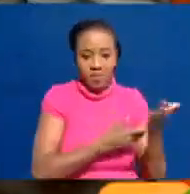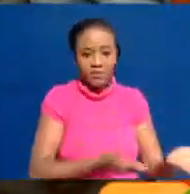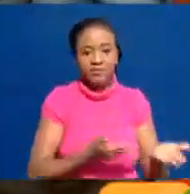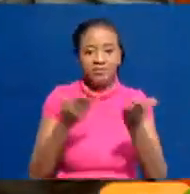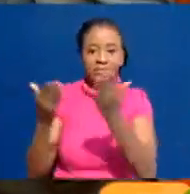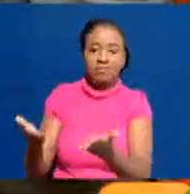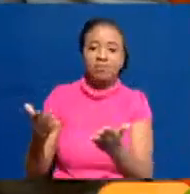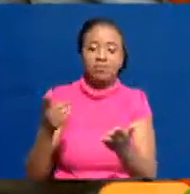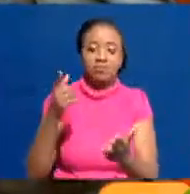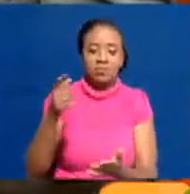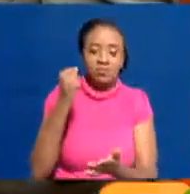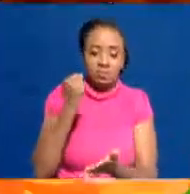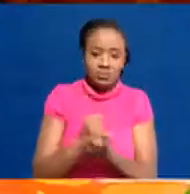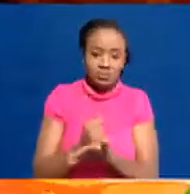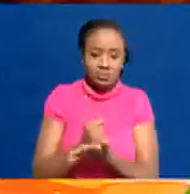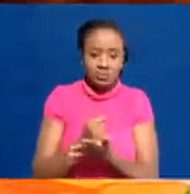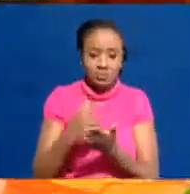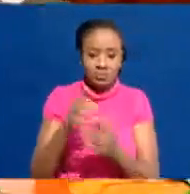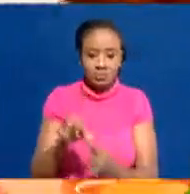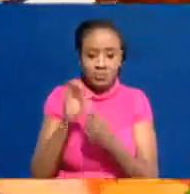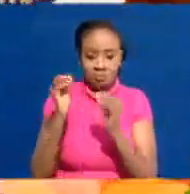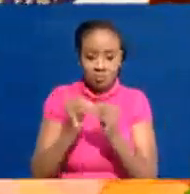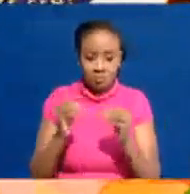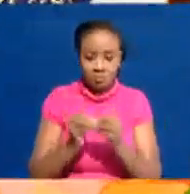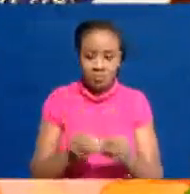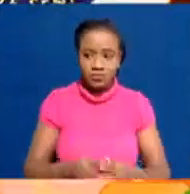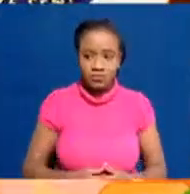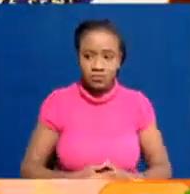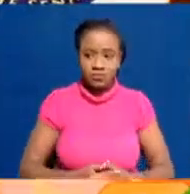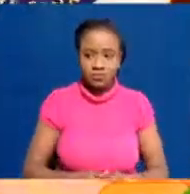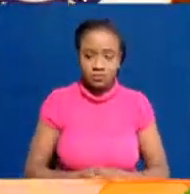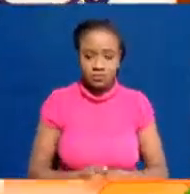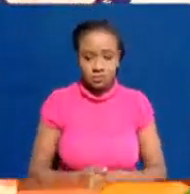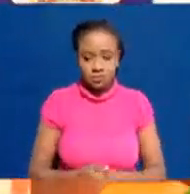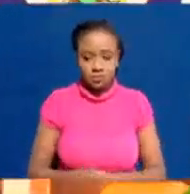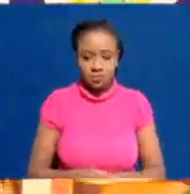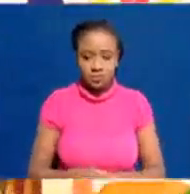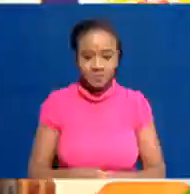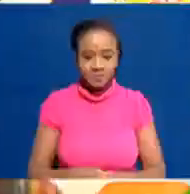ijayo kwenye kikao maalum. Steven Leto, runinga ya Citizen.